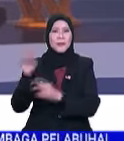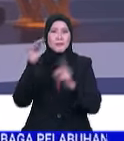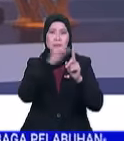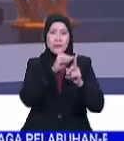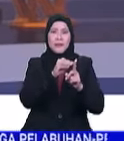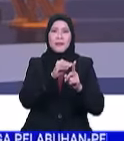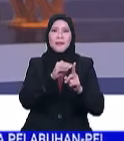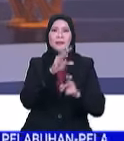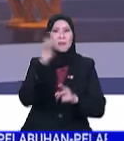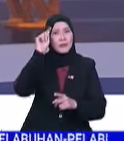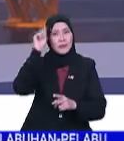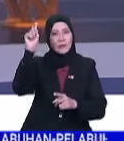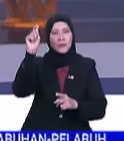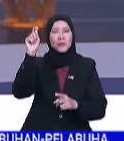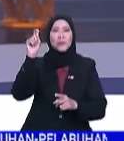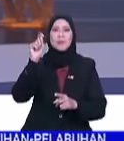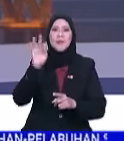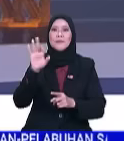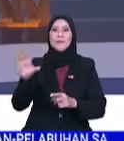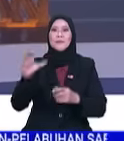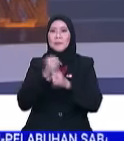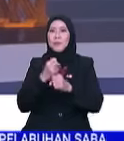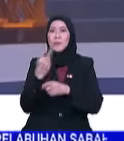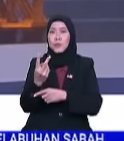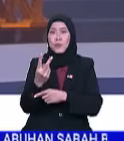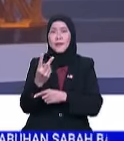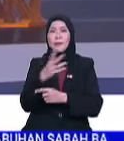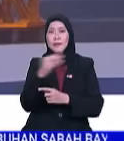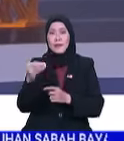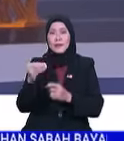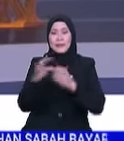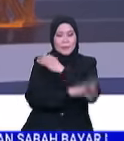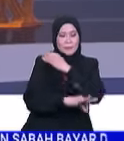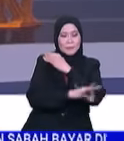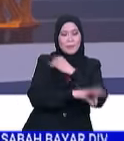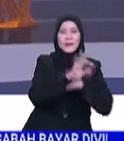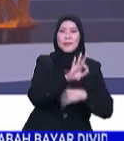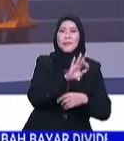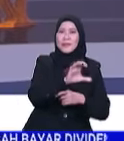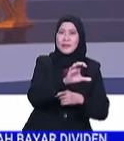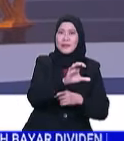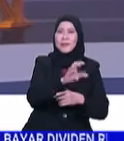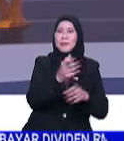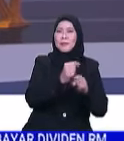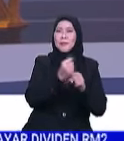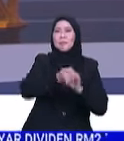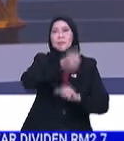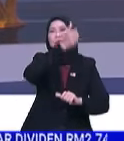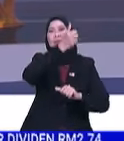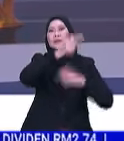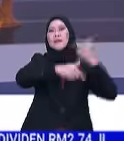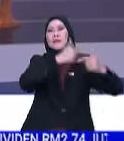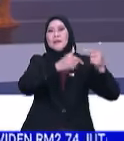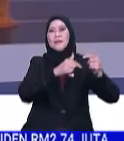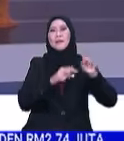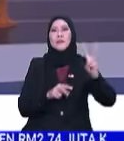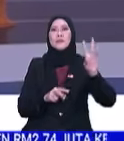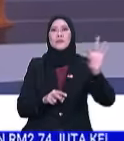Terengganu FC 2 di kedudukan kedua dan mengekori rapat Negeri Sembilan FC yang meneranjui takhta Liga dengan